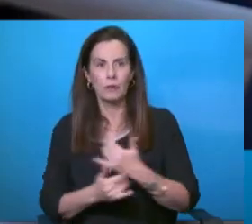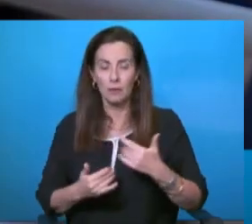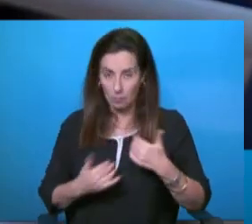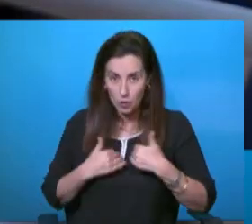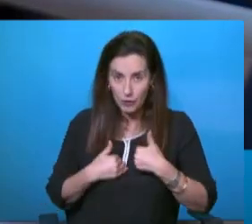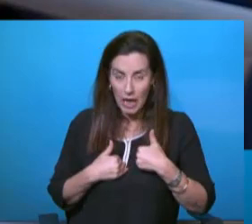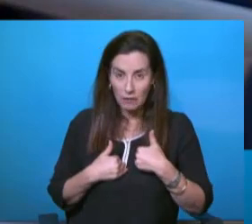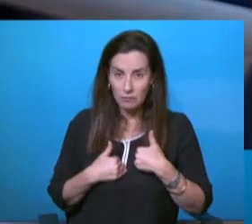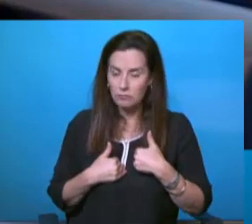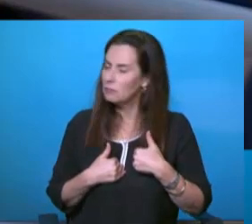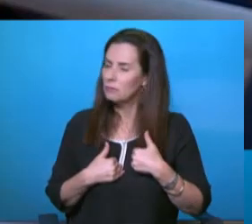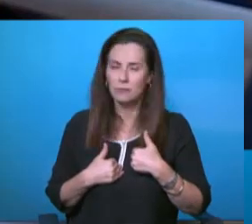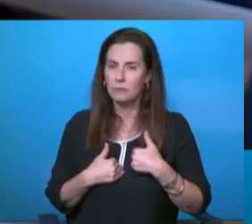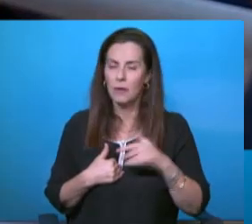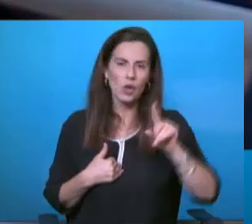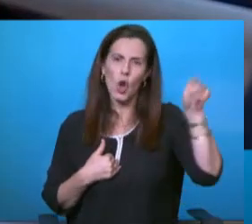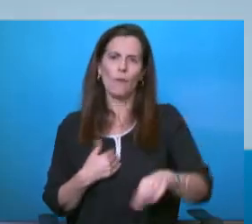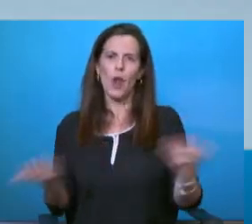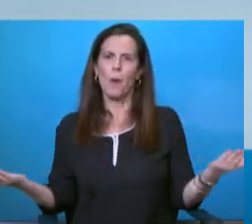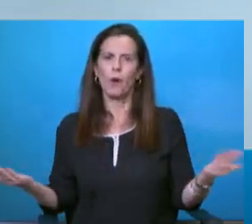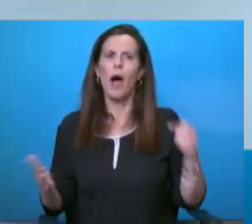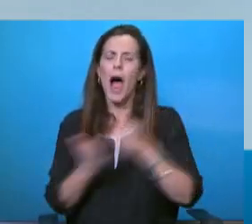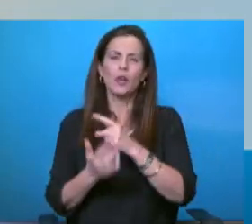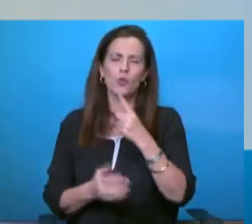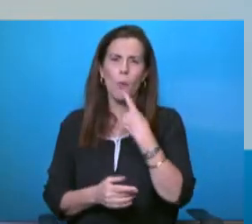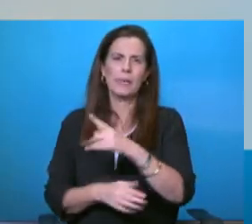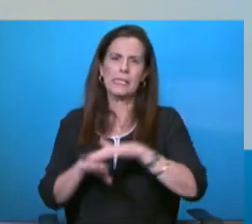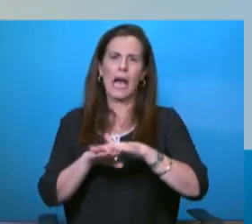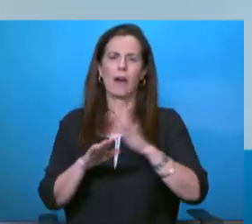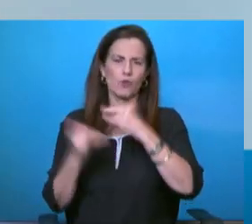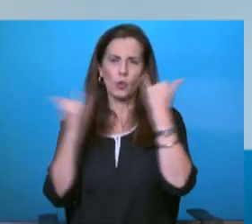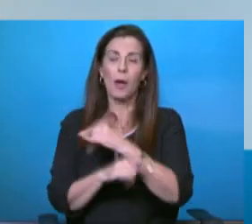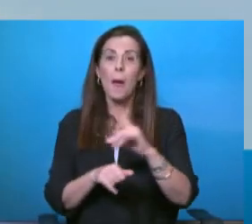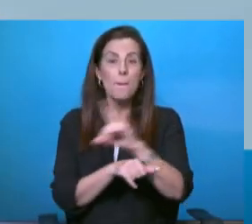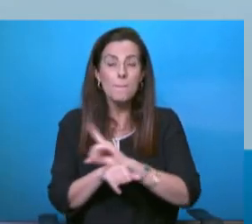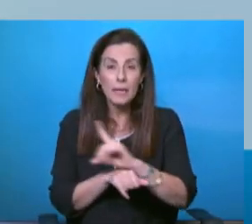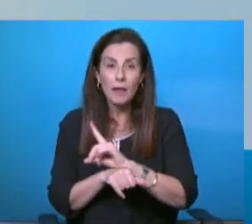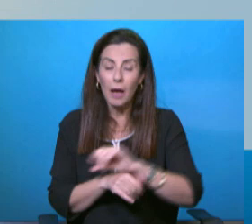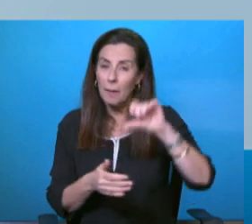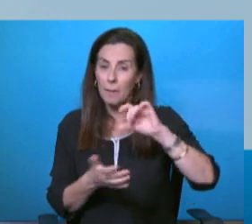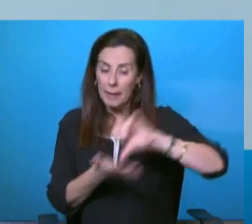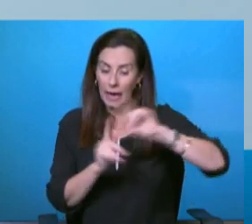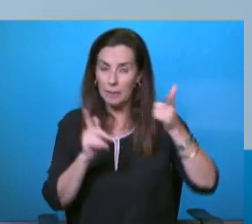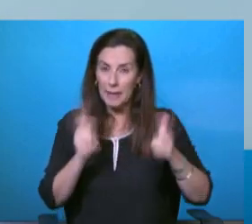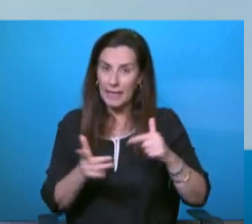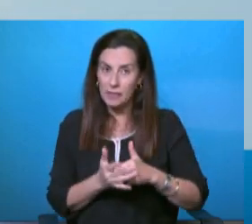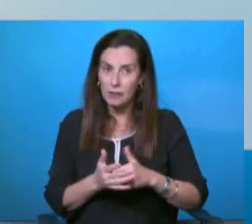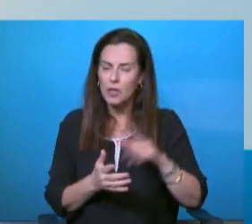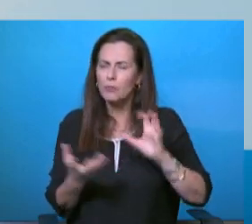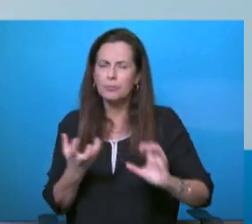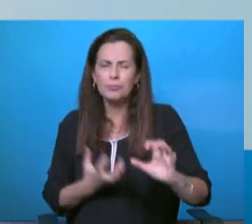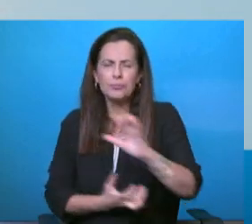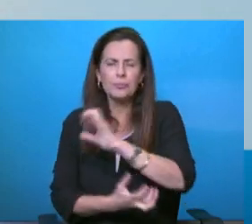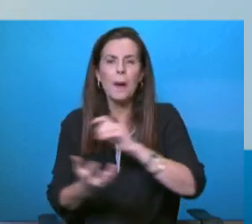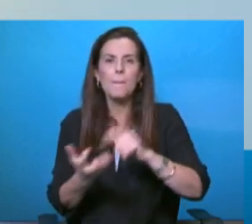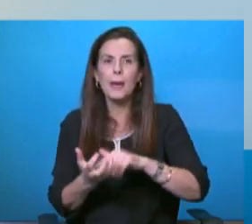concerned, he should not be here until he does that. ובינתיים בעיר אחרת בטקסס, גלווסטון, סוערות ארוחות בעקבות התמונות